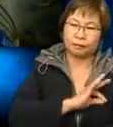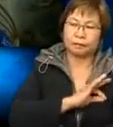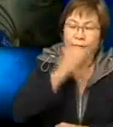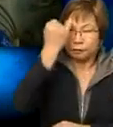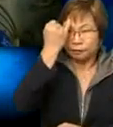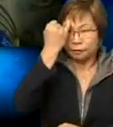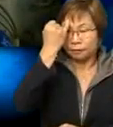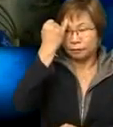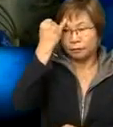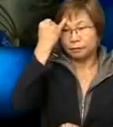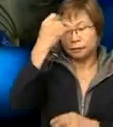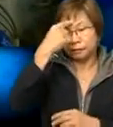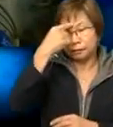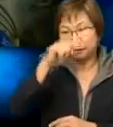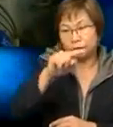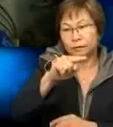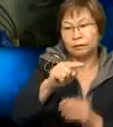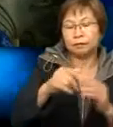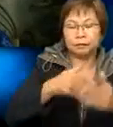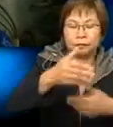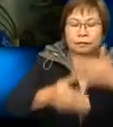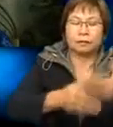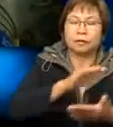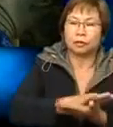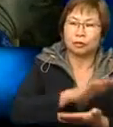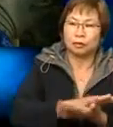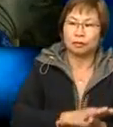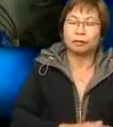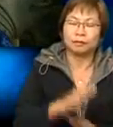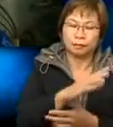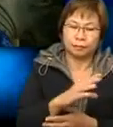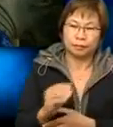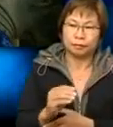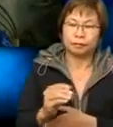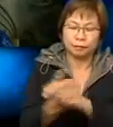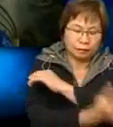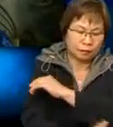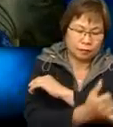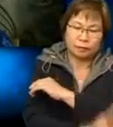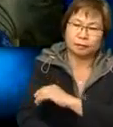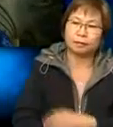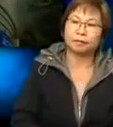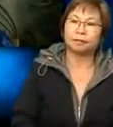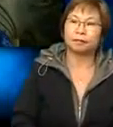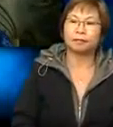memanfaatkan ilmu untuk kemajuan sekolah dan negara.